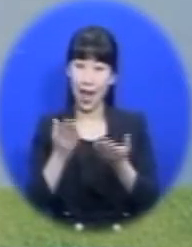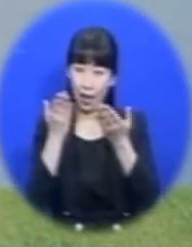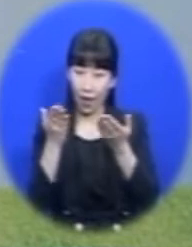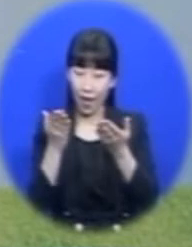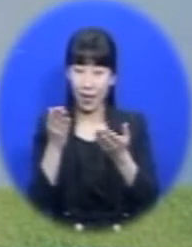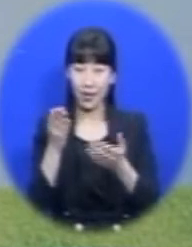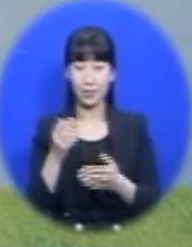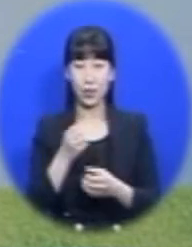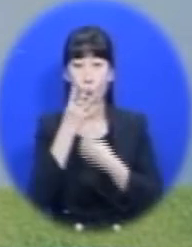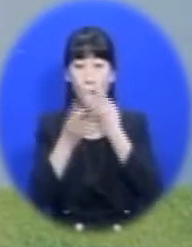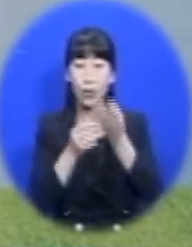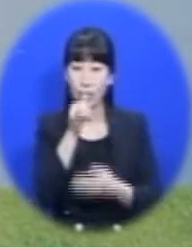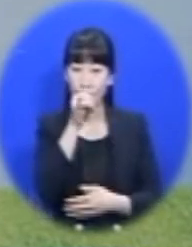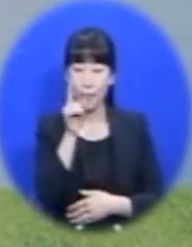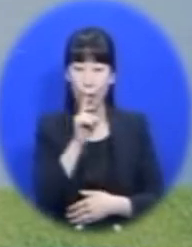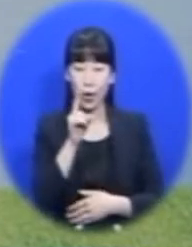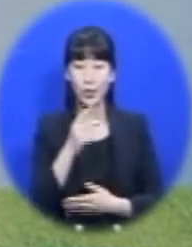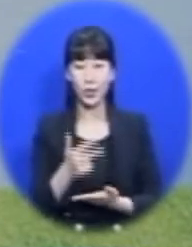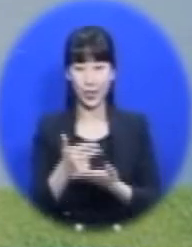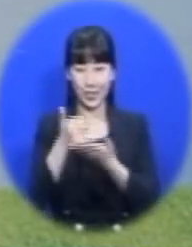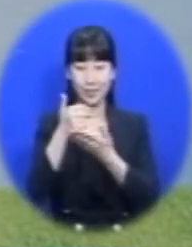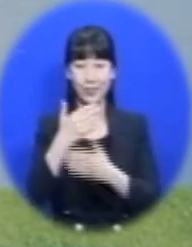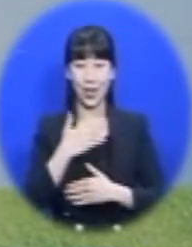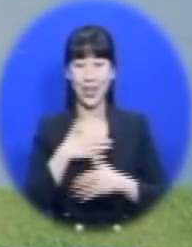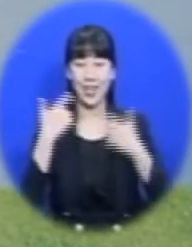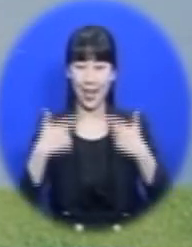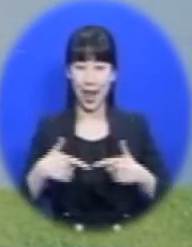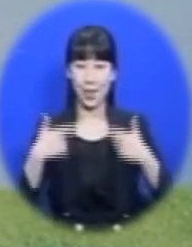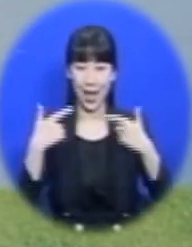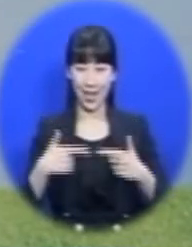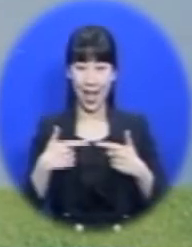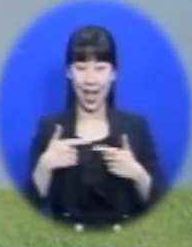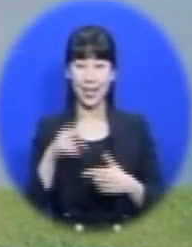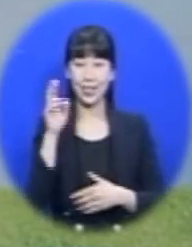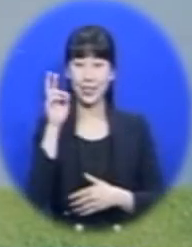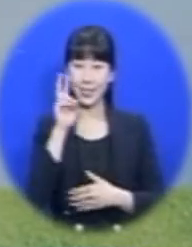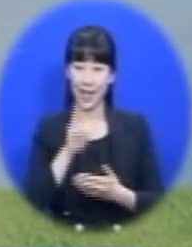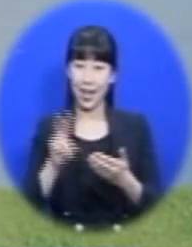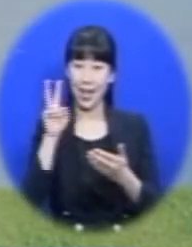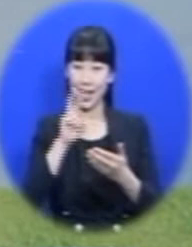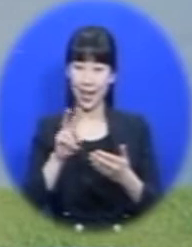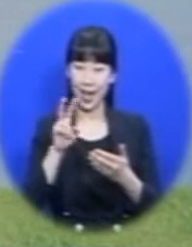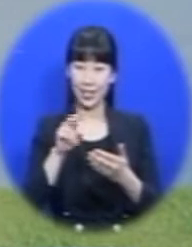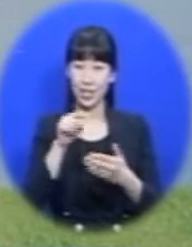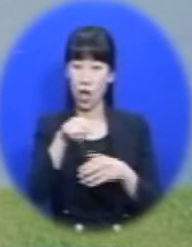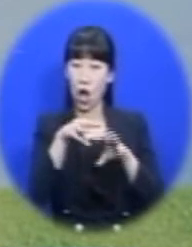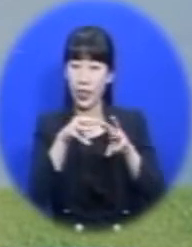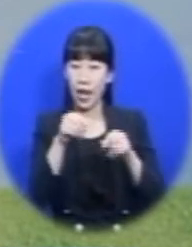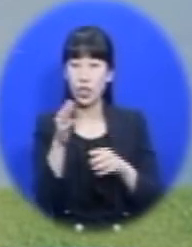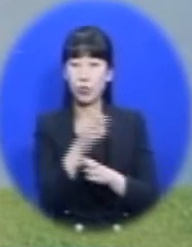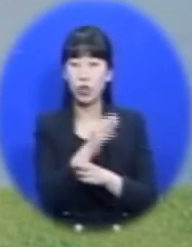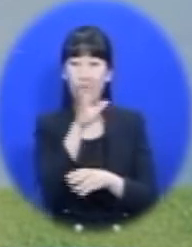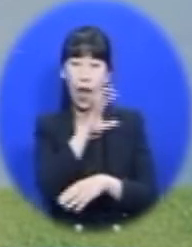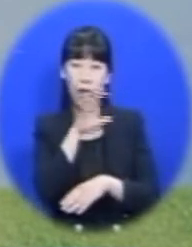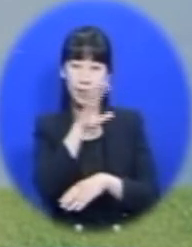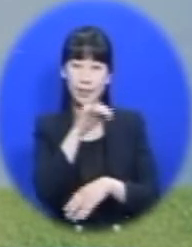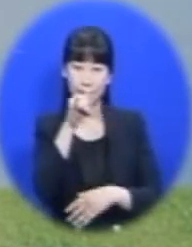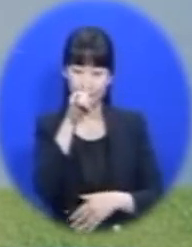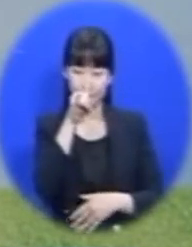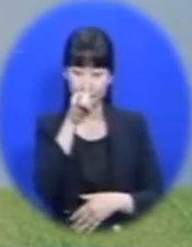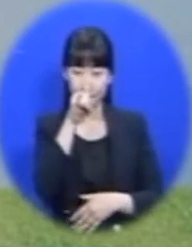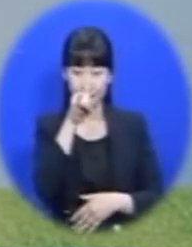주님, 저는 날마다 이 노래를 이 땅에서 저 땅에서부터 연습했습니다.